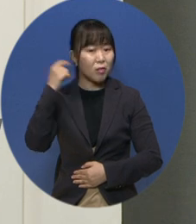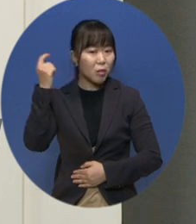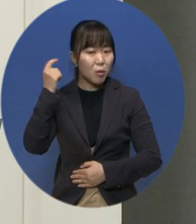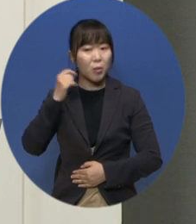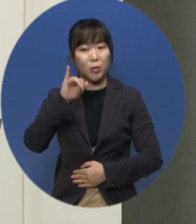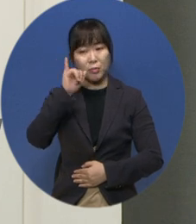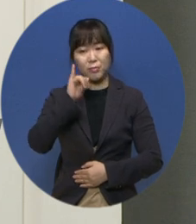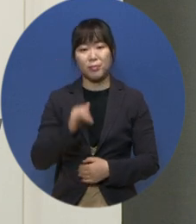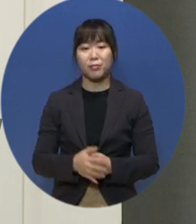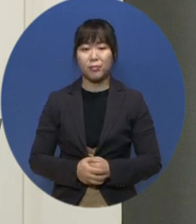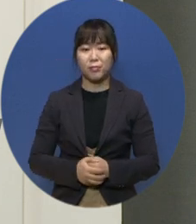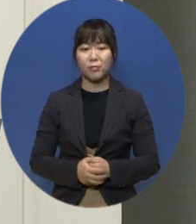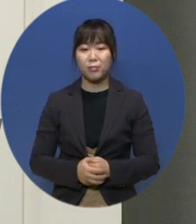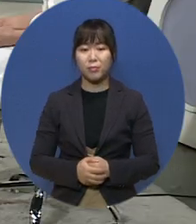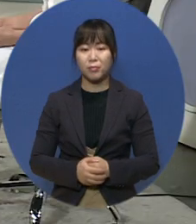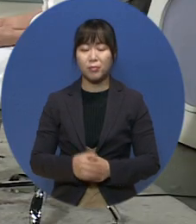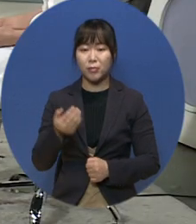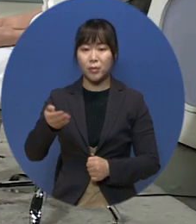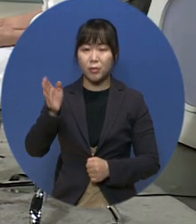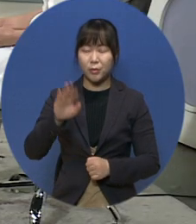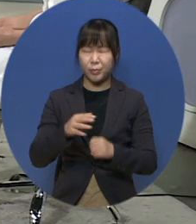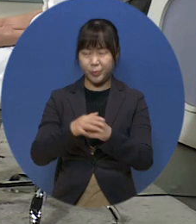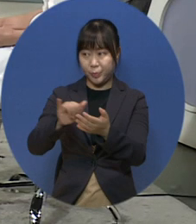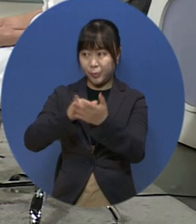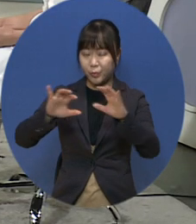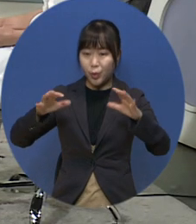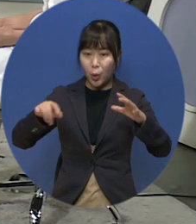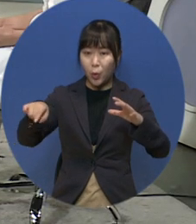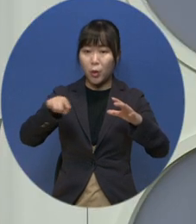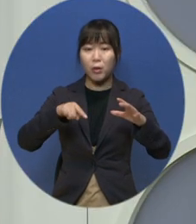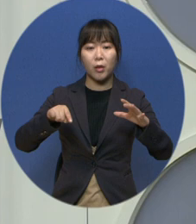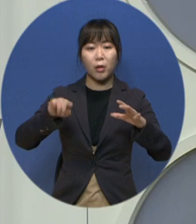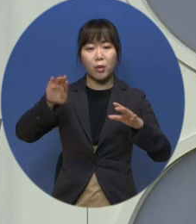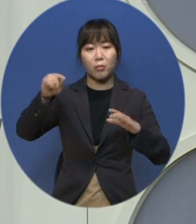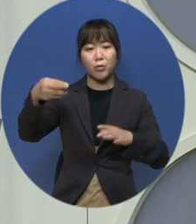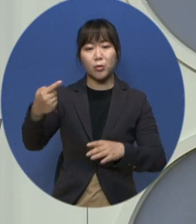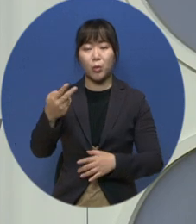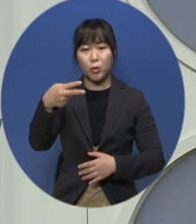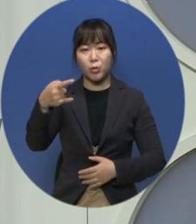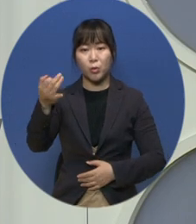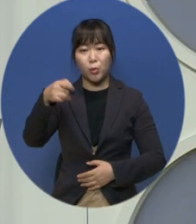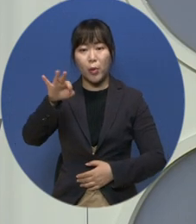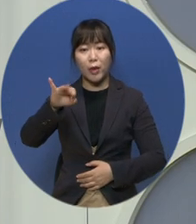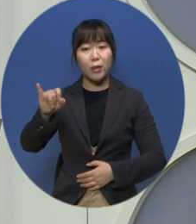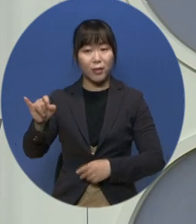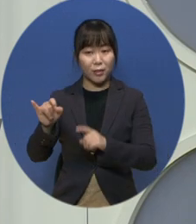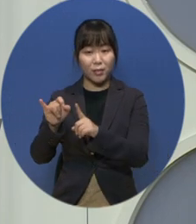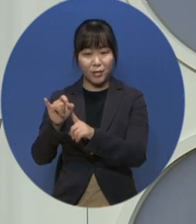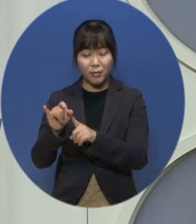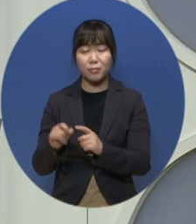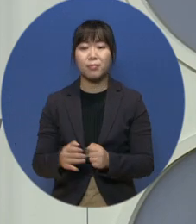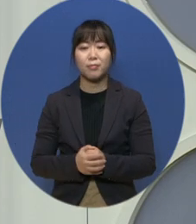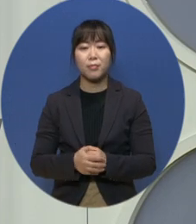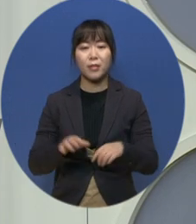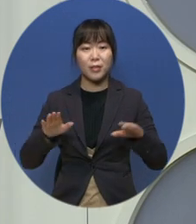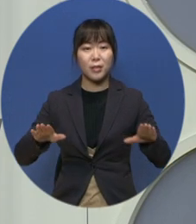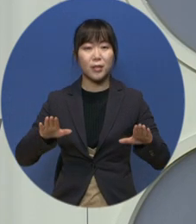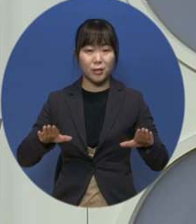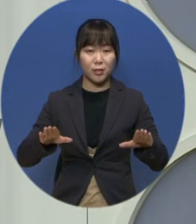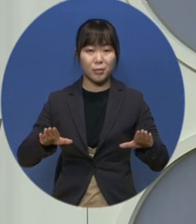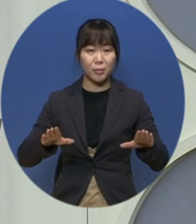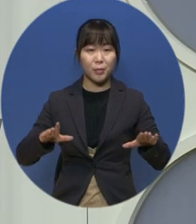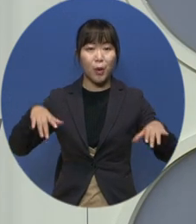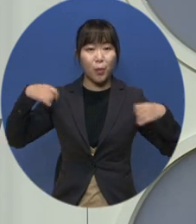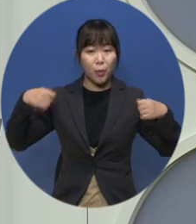들어오고 있는데. 네, 근데 이제 뉴욕의 브로드웨이 같은 경우에는 지금 현재로서는